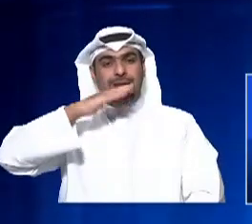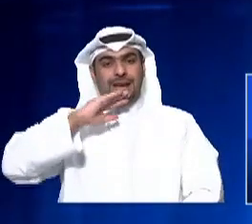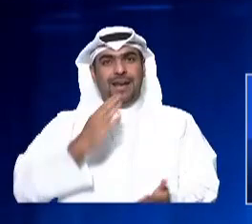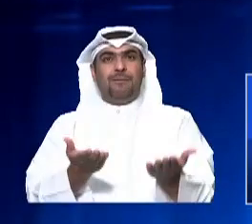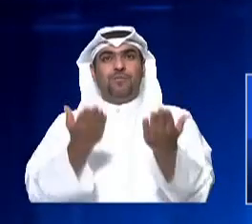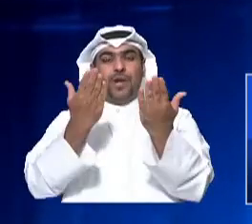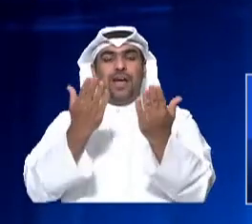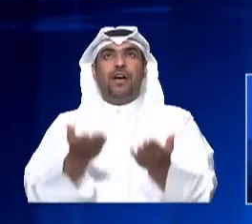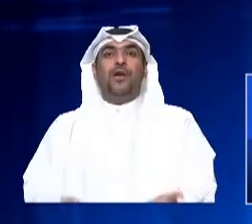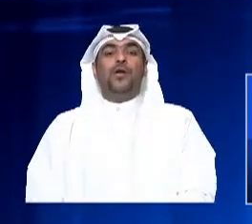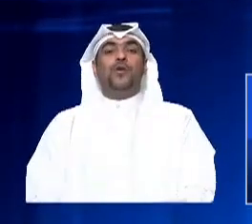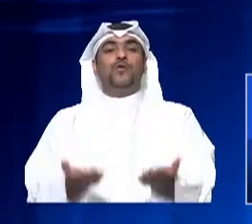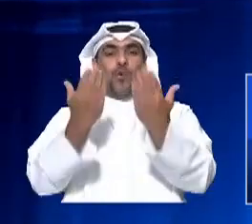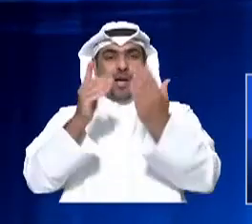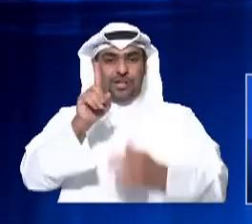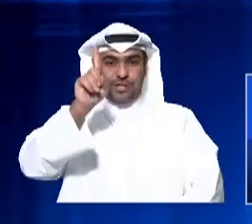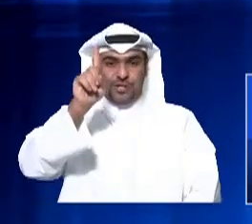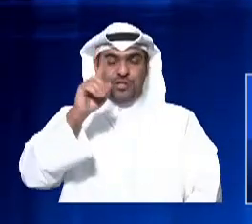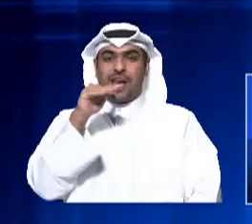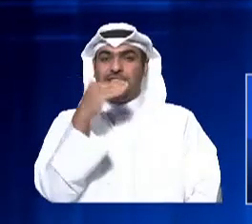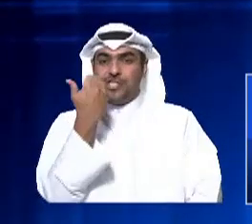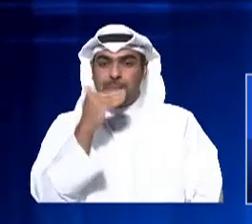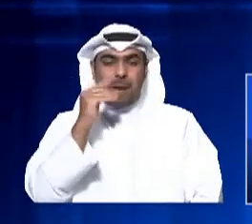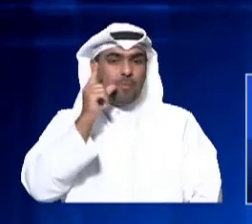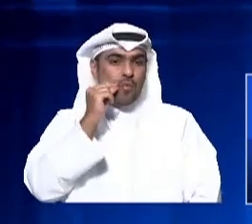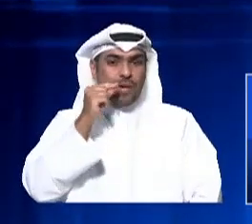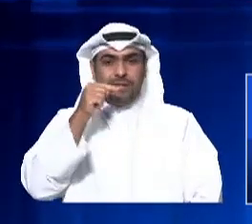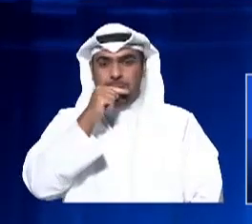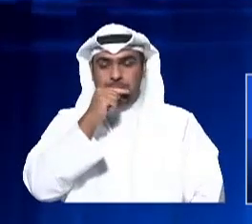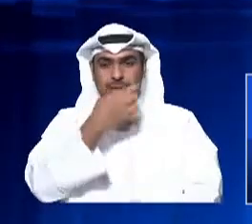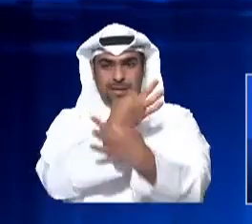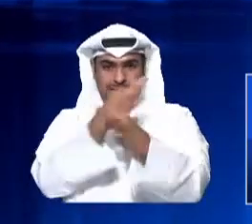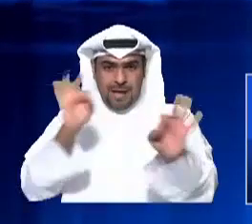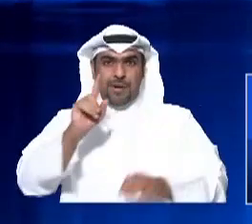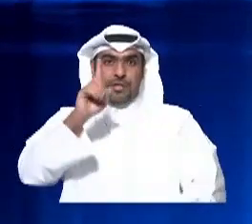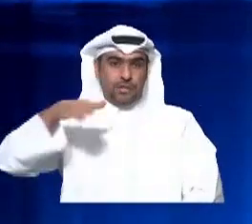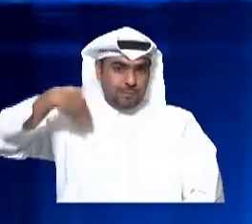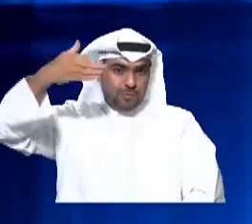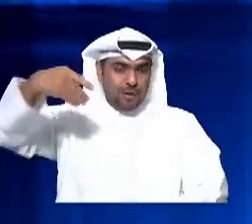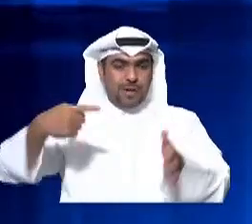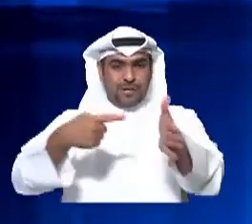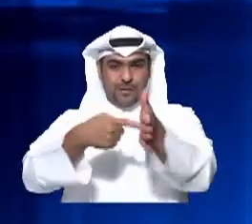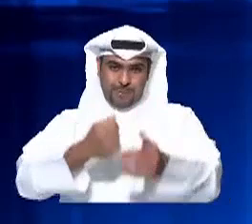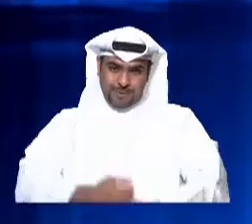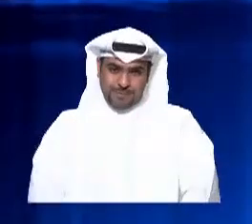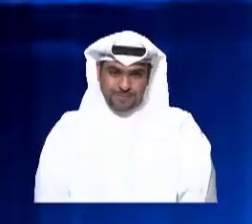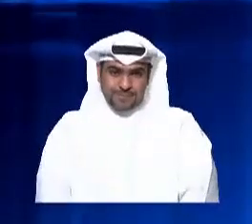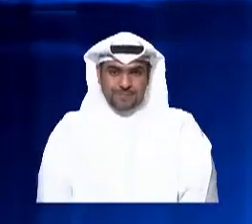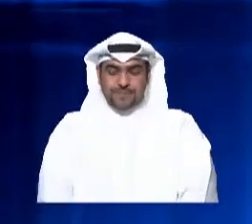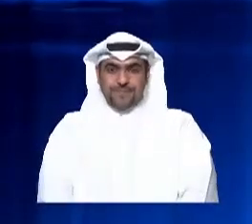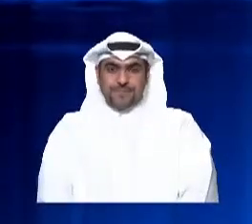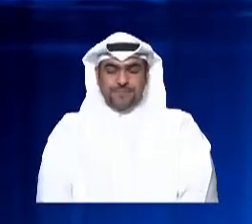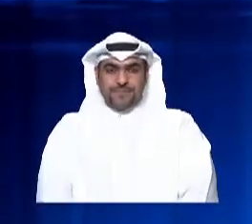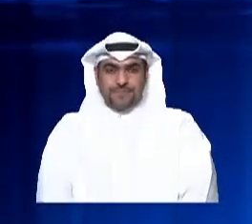وبناته الطلبة والطالبات كل التوفيق والنجاح في الارتقاء بتحصيلهم العلمي.